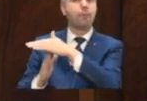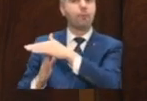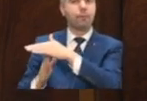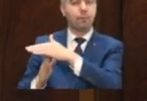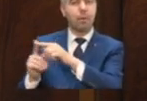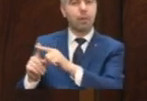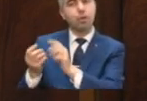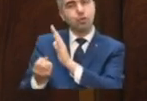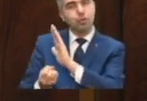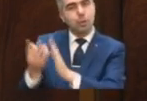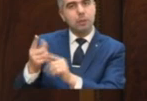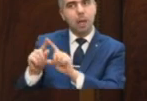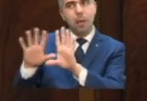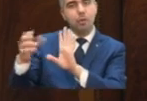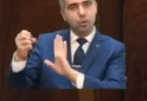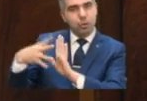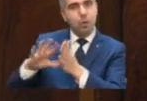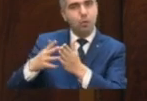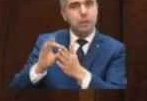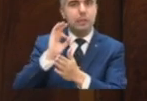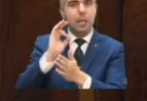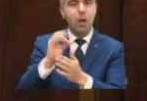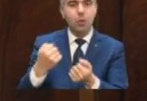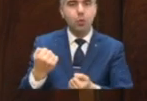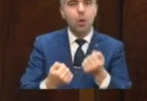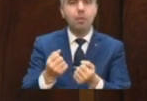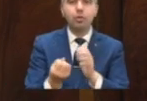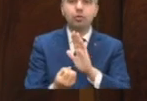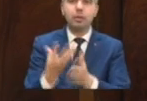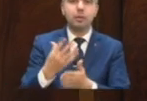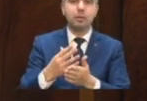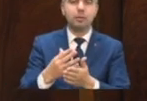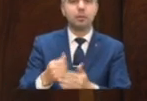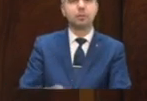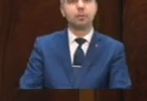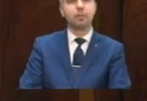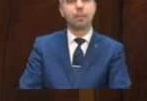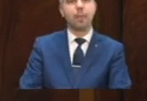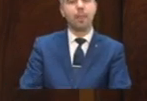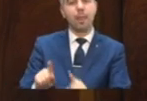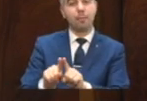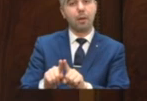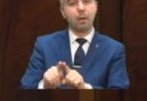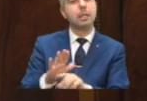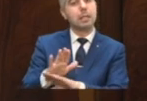القطاع ديال الصناعه اللي عطى نتائج ايجابيه. كان سؤال عاوتاني سمحوا